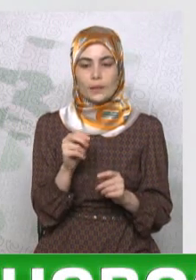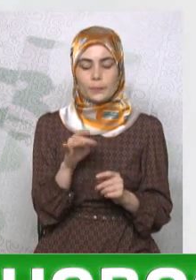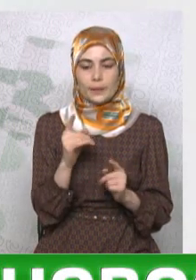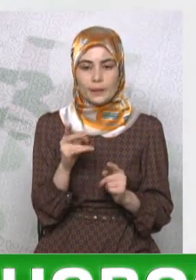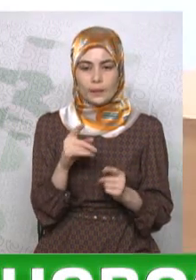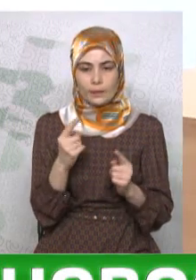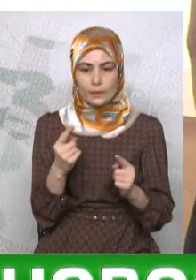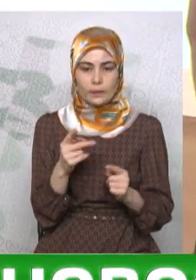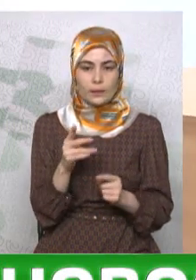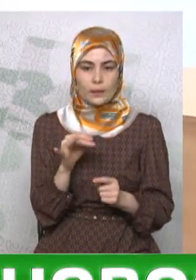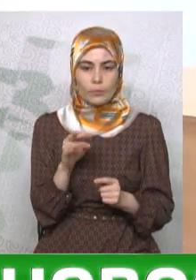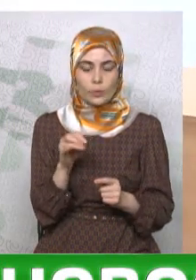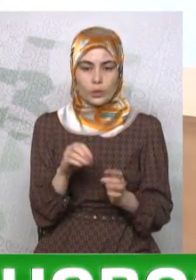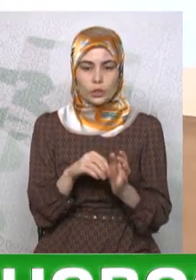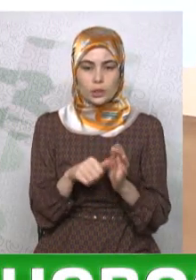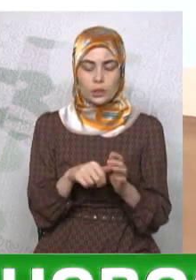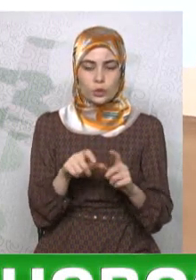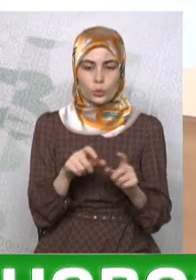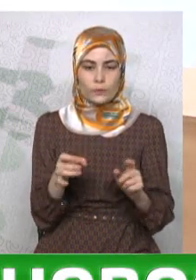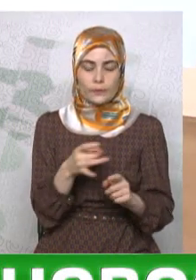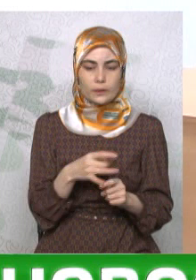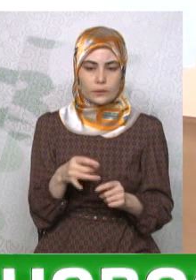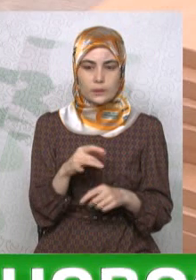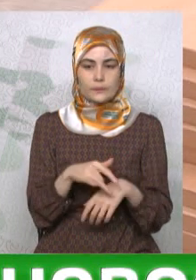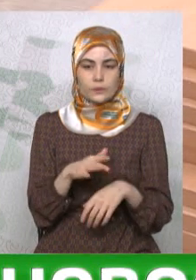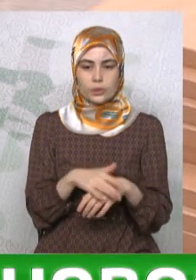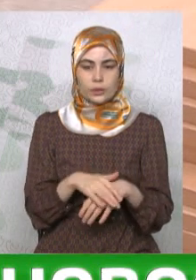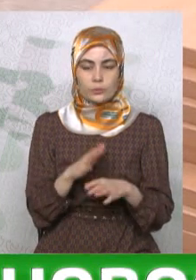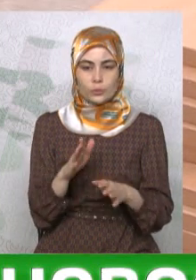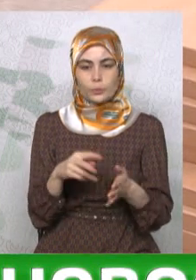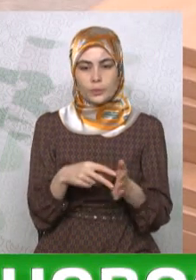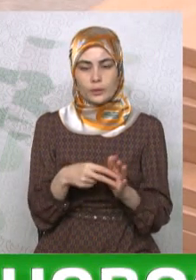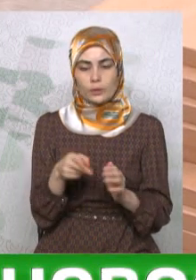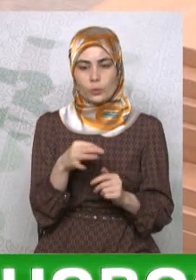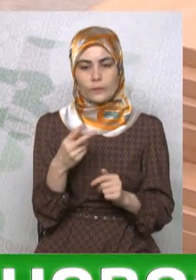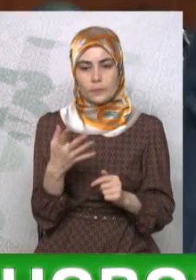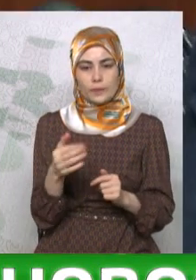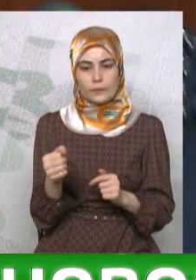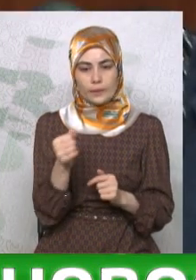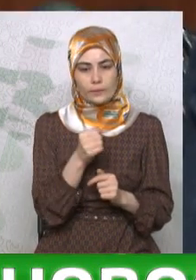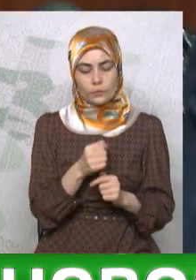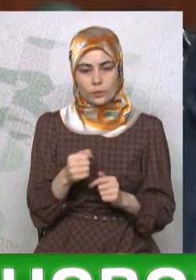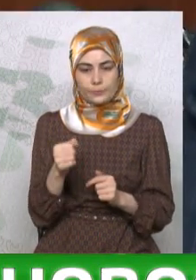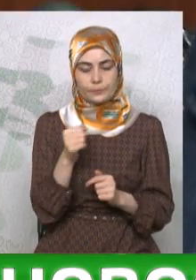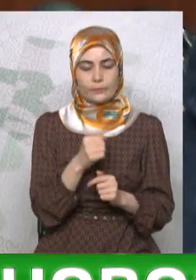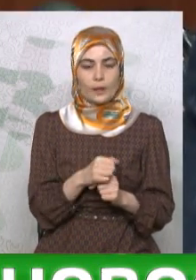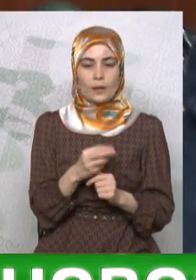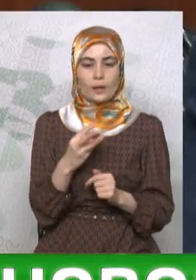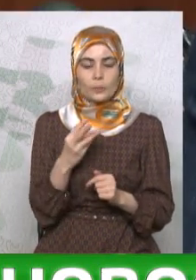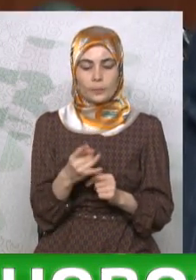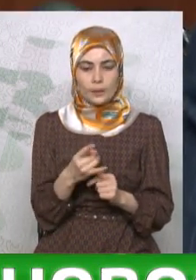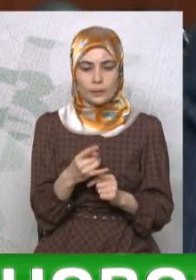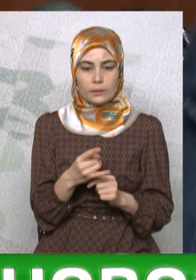ремонт 16 школ региона. Завершение работ запланировано до 25 августа. Мы, согласно графику,